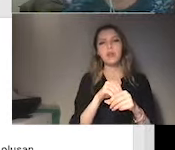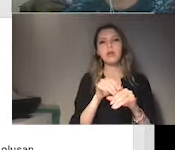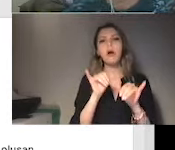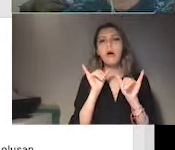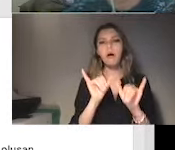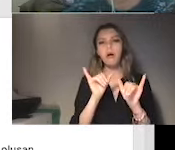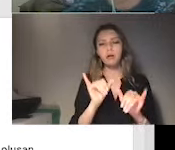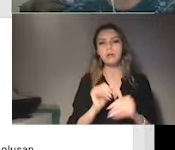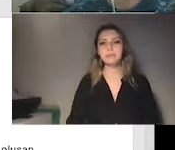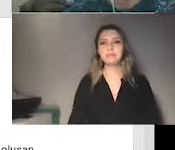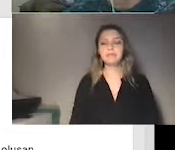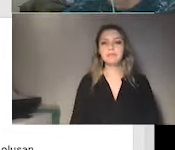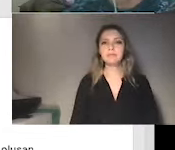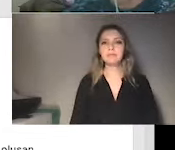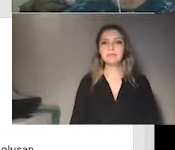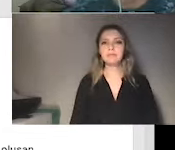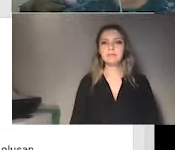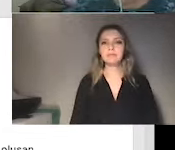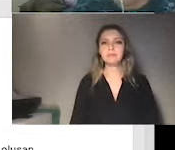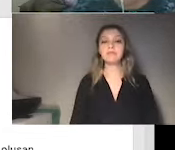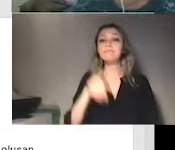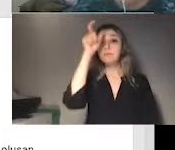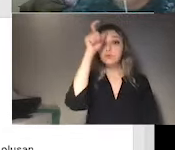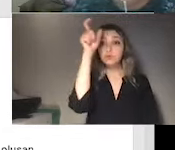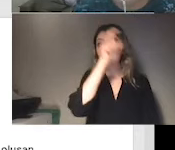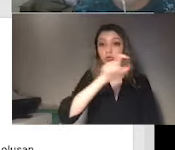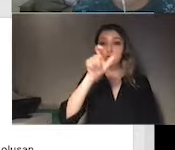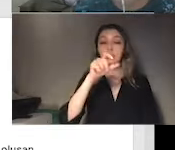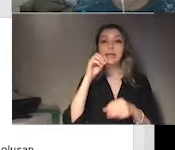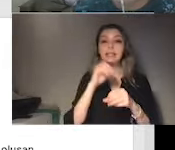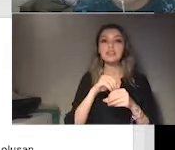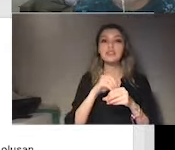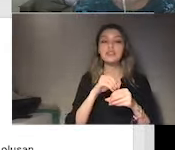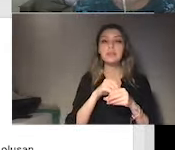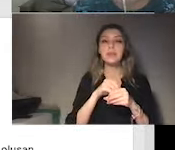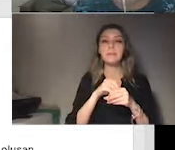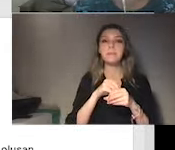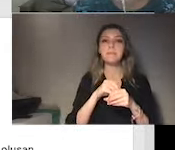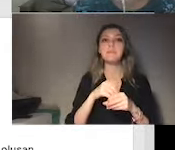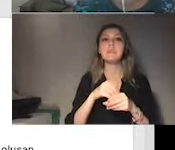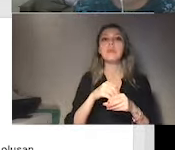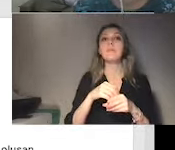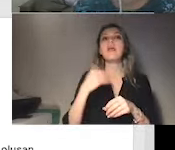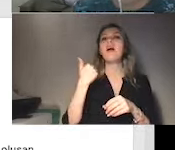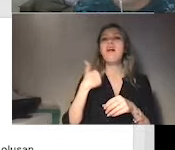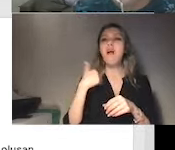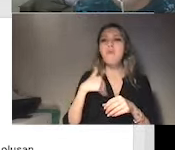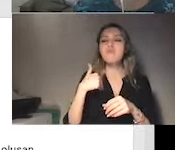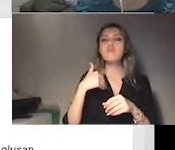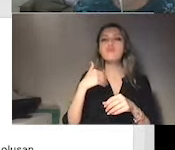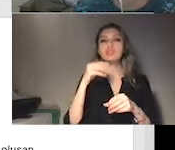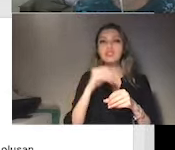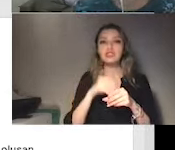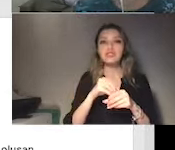aslında geçerli oldu. Türkiye'de bir kamu idaresinin çok sınırlı bir